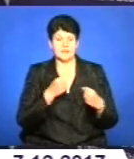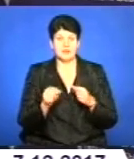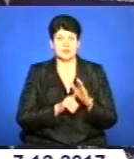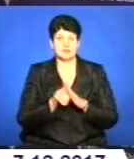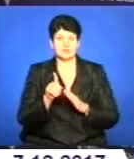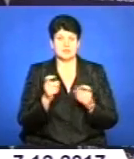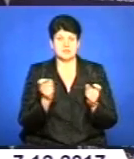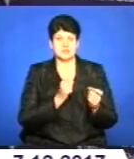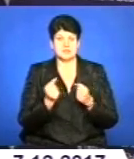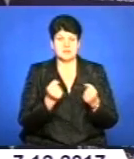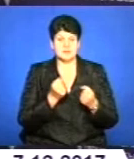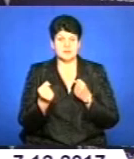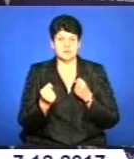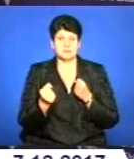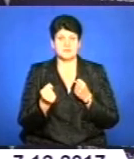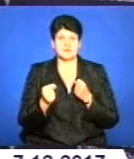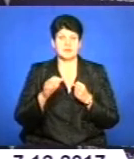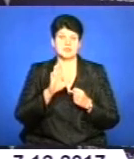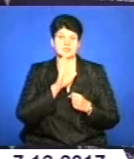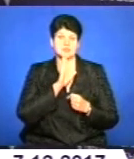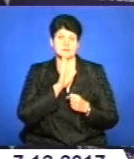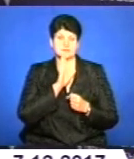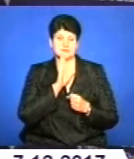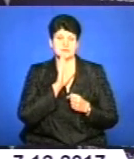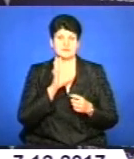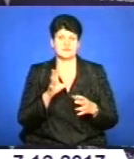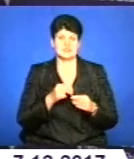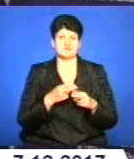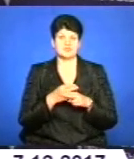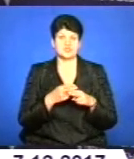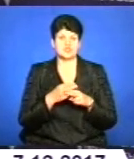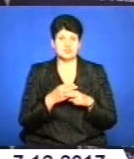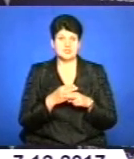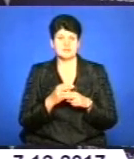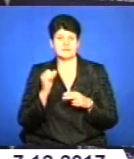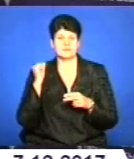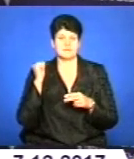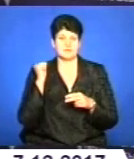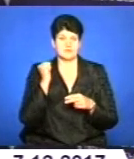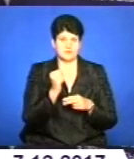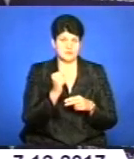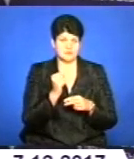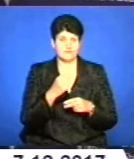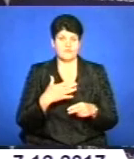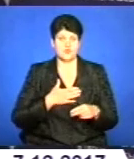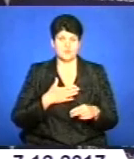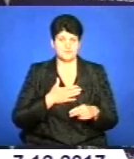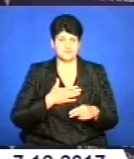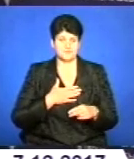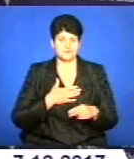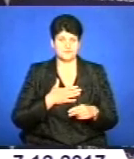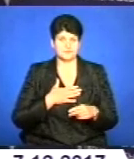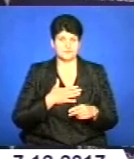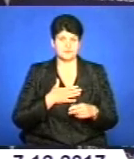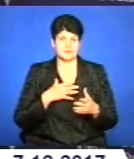за шарпанини співжителька, взявши кухонний ніж, нанесла один удар в район грудної клітки